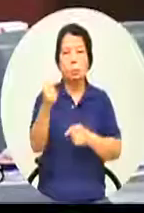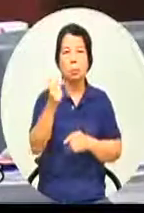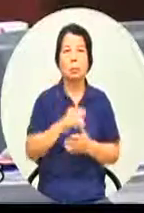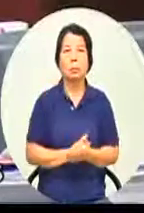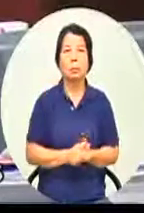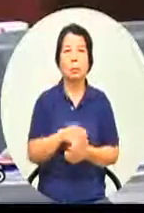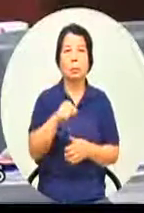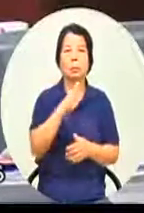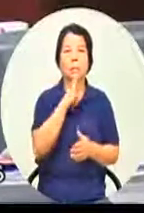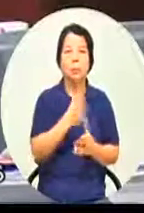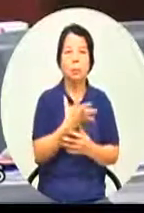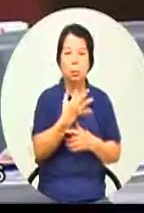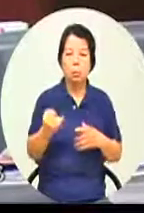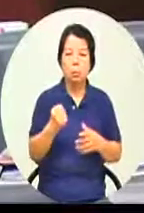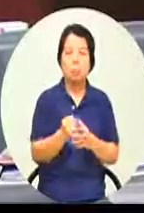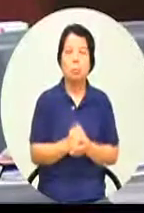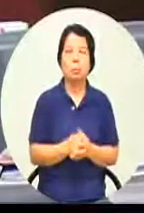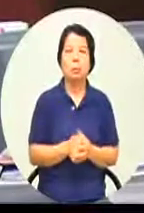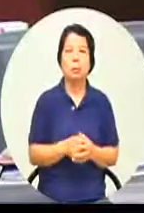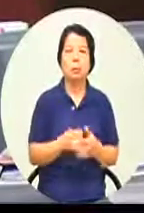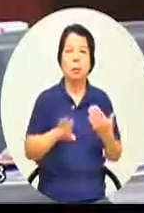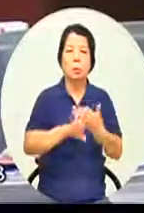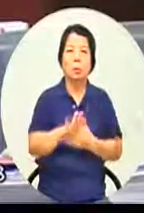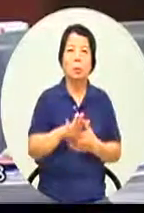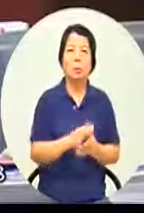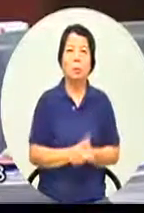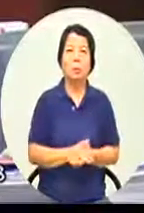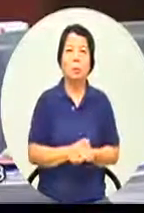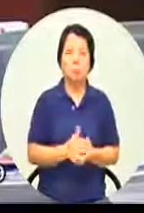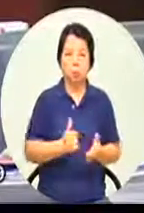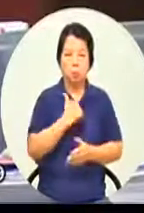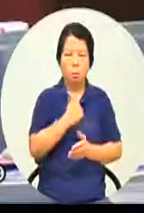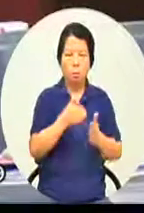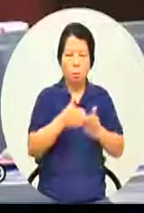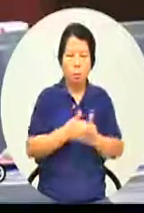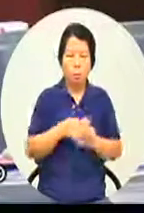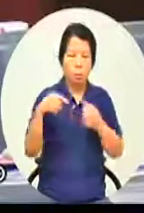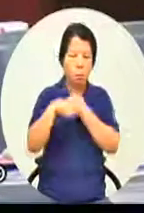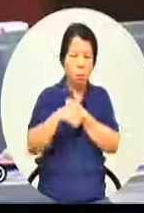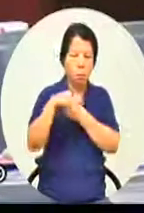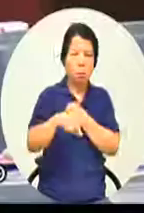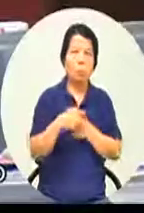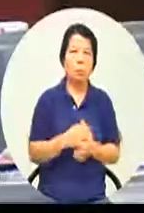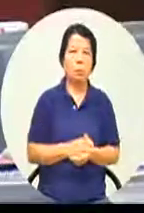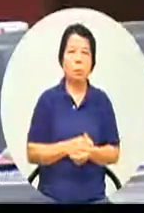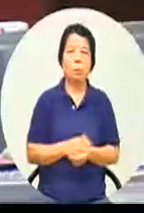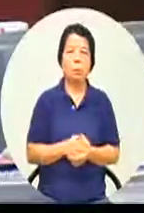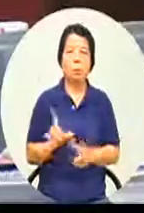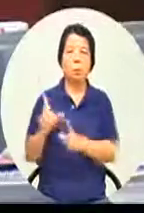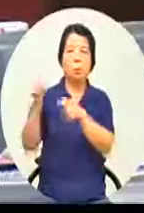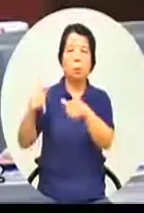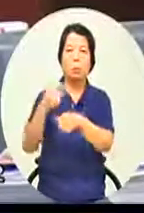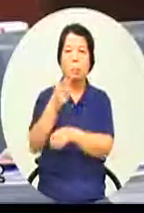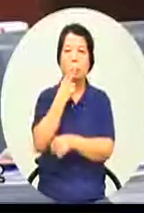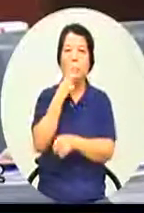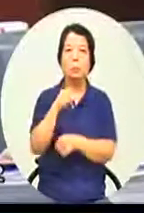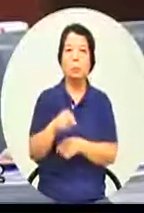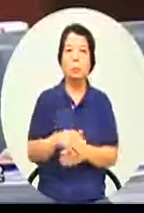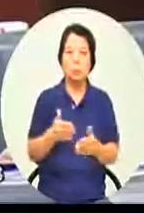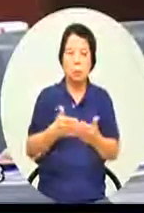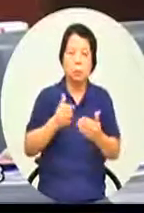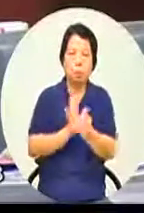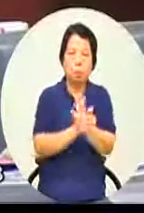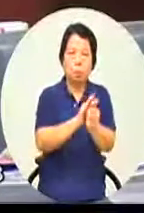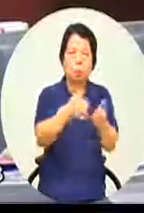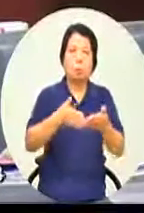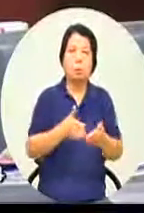这是一个数字游戏以外，我觉得实质面我们应该好好探讨。新南向政策当然这是要推，但